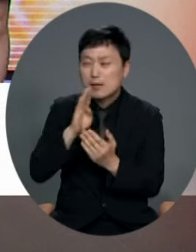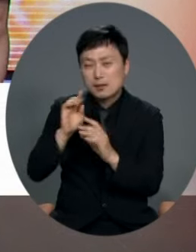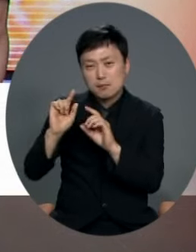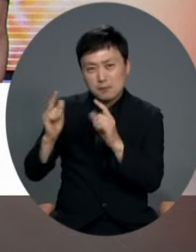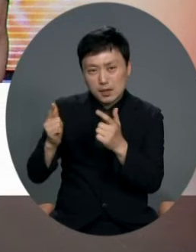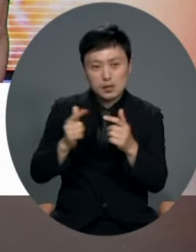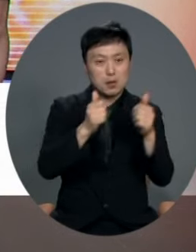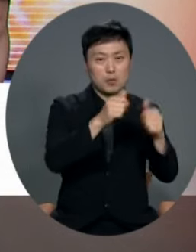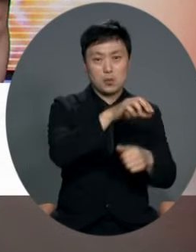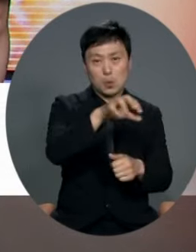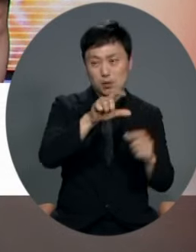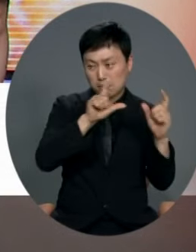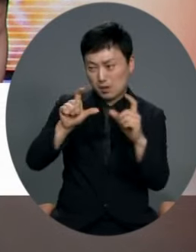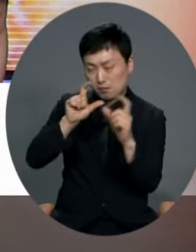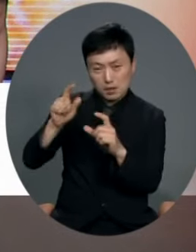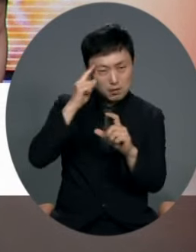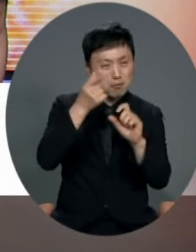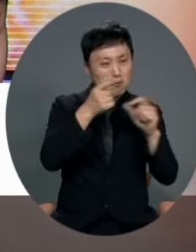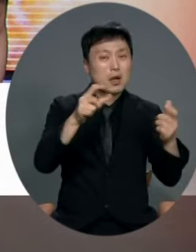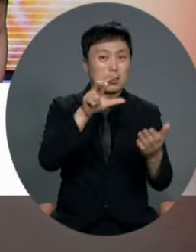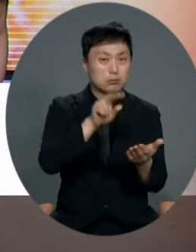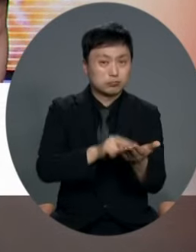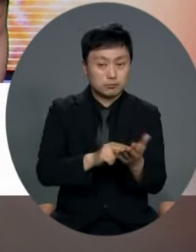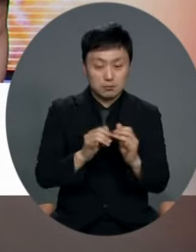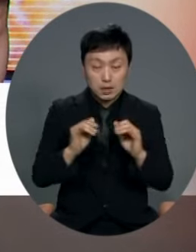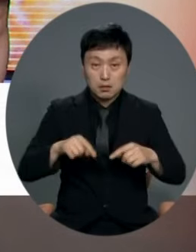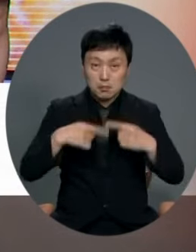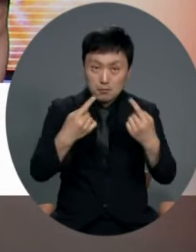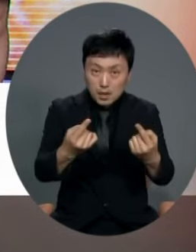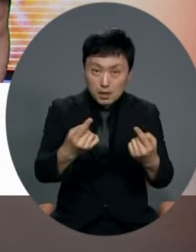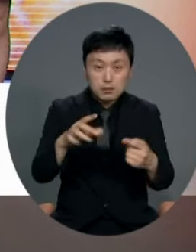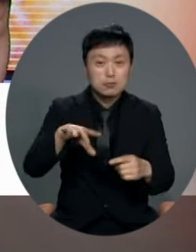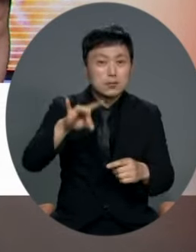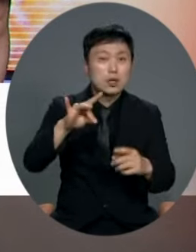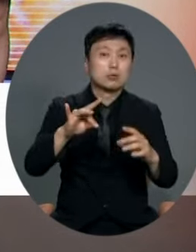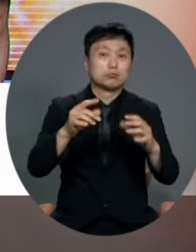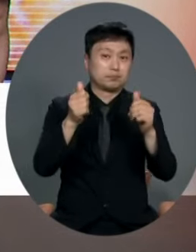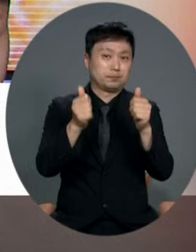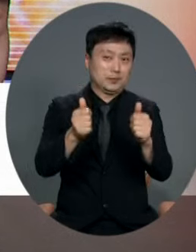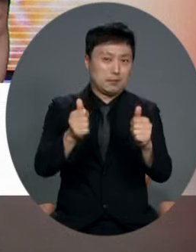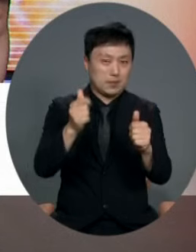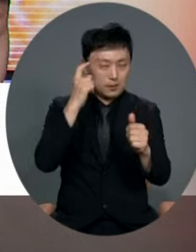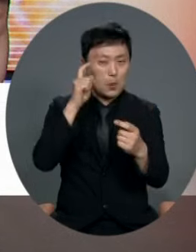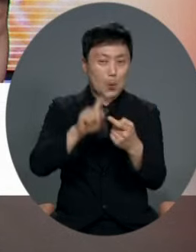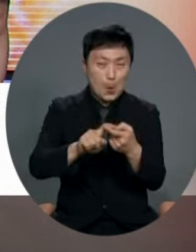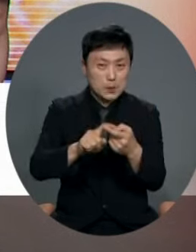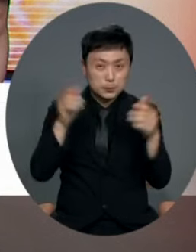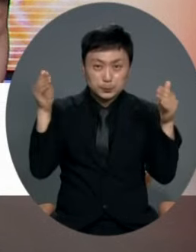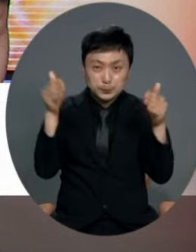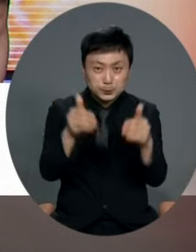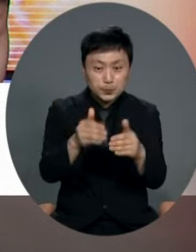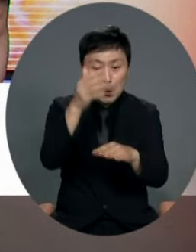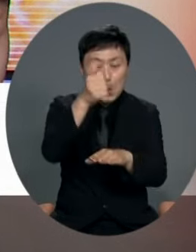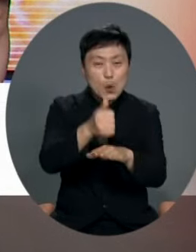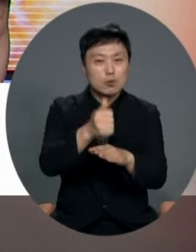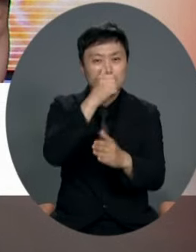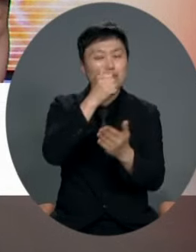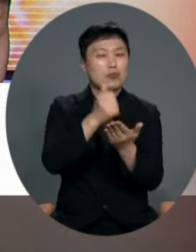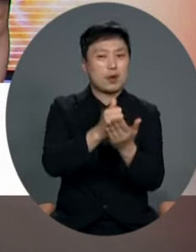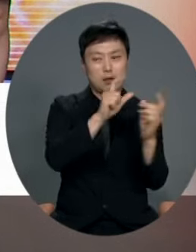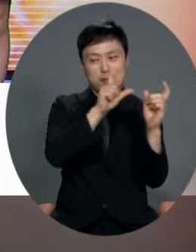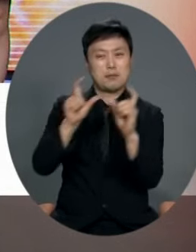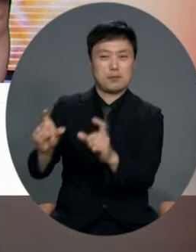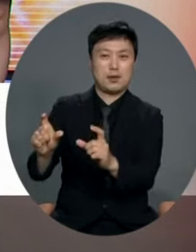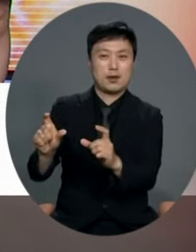큰데요. 일반인이 배심원으로 참여한 첫 국민 참여 재판이 열려 큰 관심을 모은 가운데 결론은 유죄로